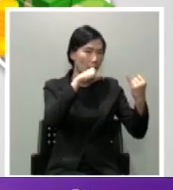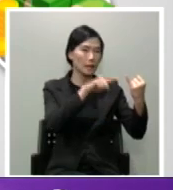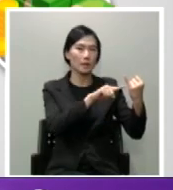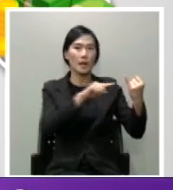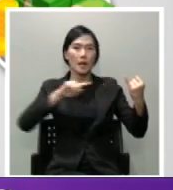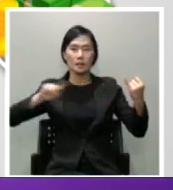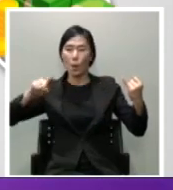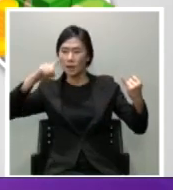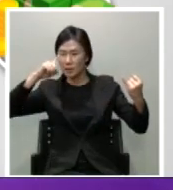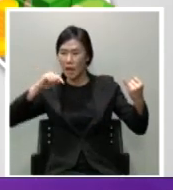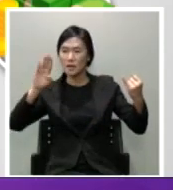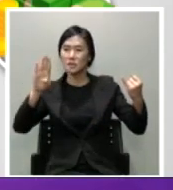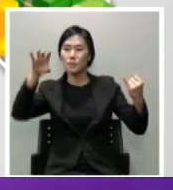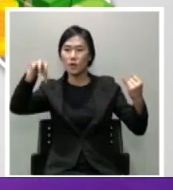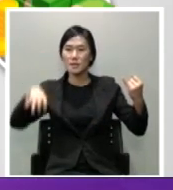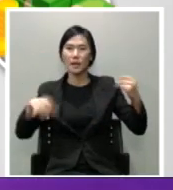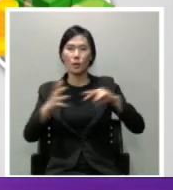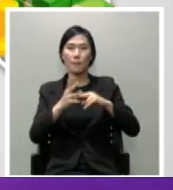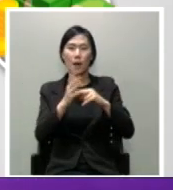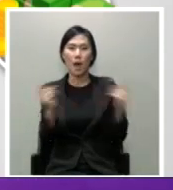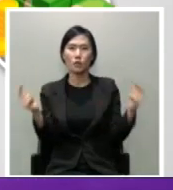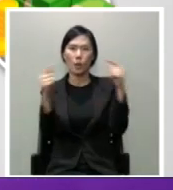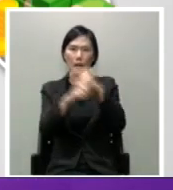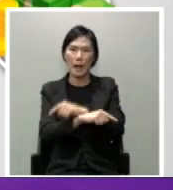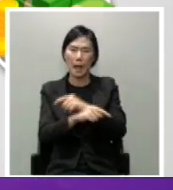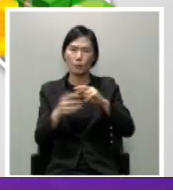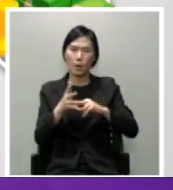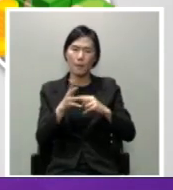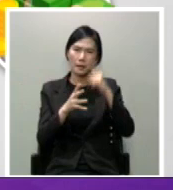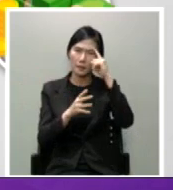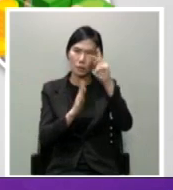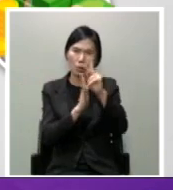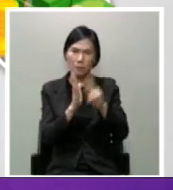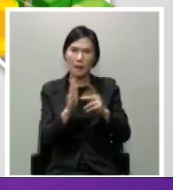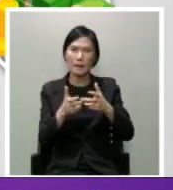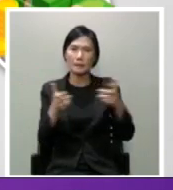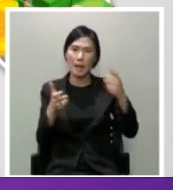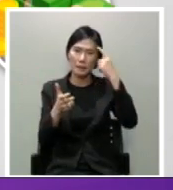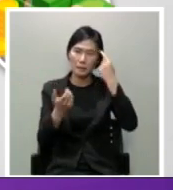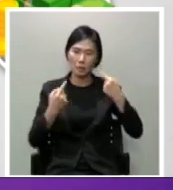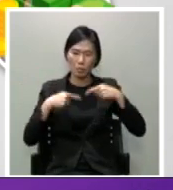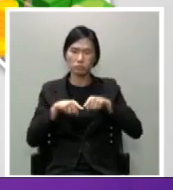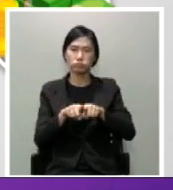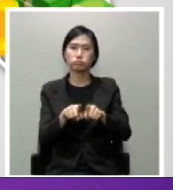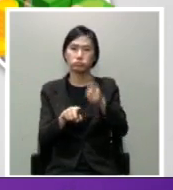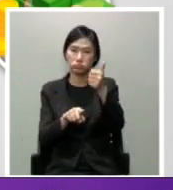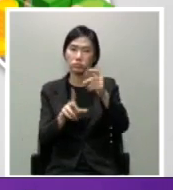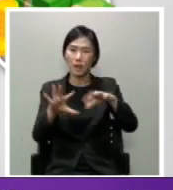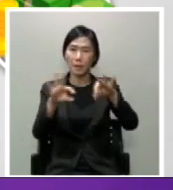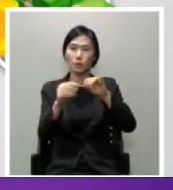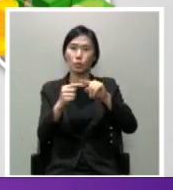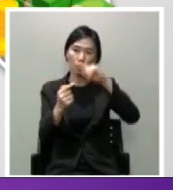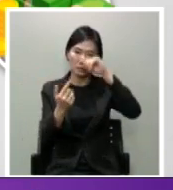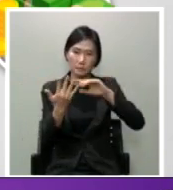ลิปมอริสกฎหมายก็คนละฉบับเราถือว่าไม่เกี่ยวกันเดินคู่ขนานกันไปนี่จุดยืนประเทศไทยนะ